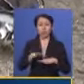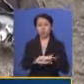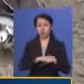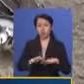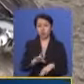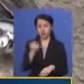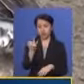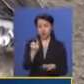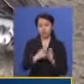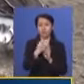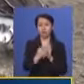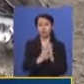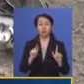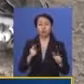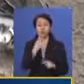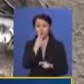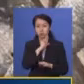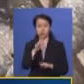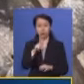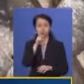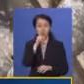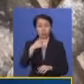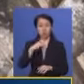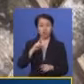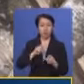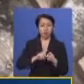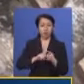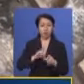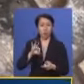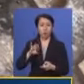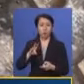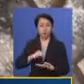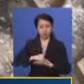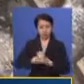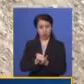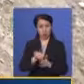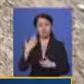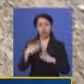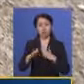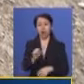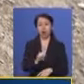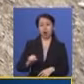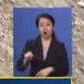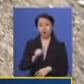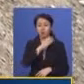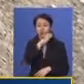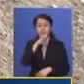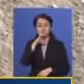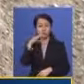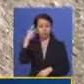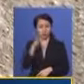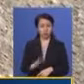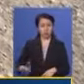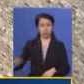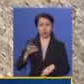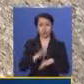региона, интересовал вопрос, почему, несмотря на то, что птичий грипп в соседнем Омске был зарегистрирован еще в конце августа, в Северо-Казахстанской области